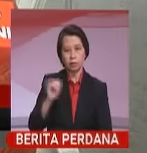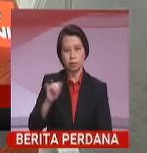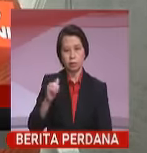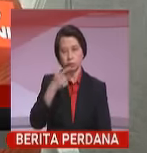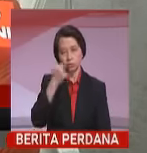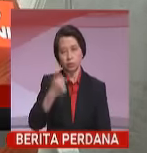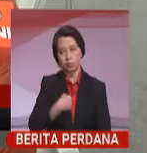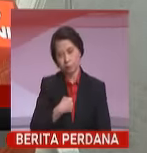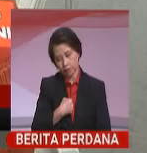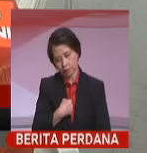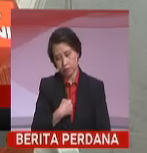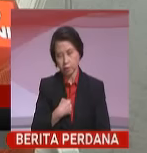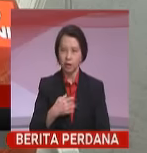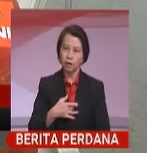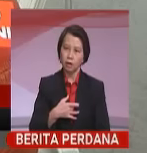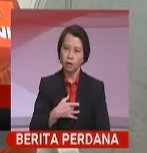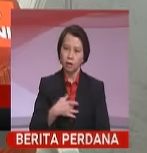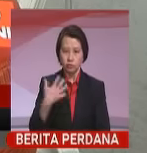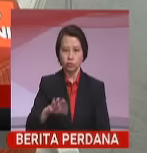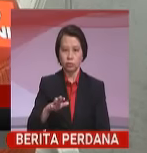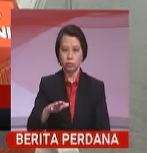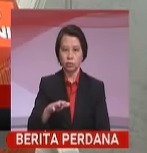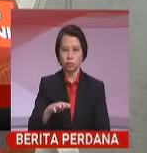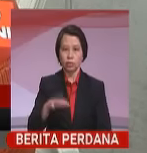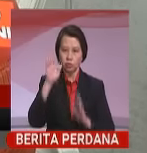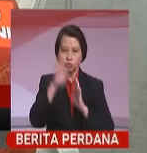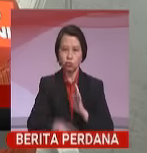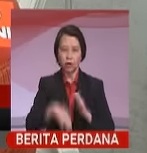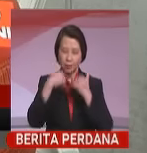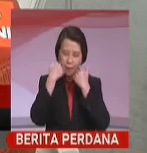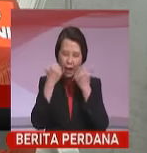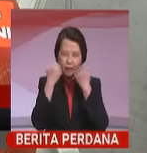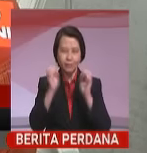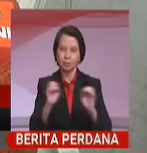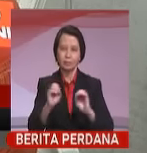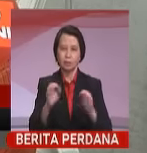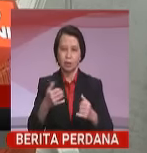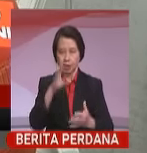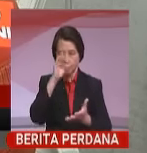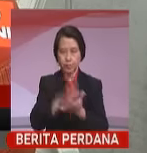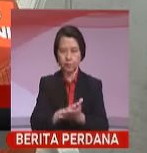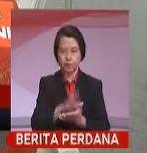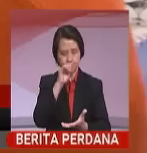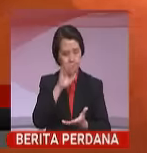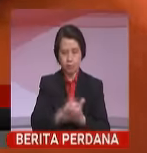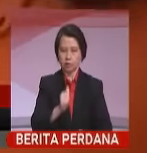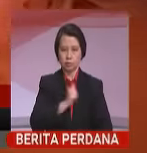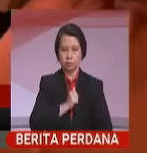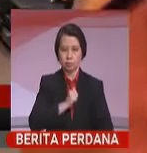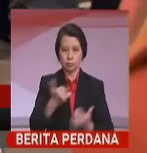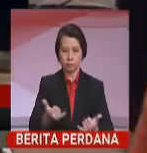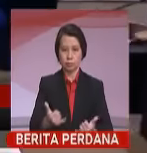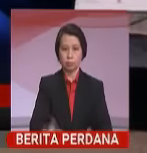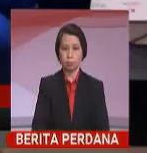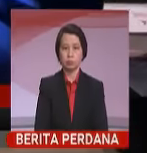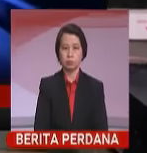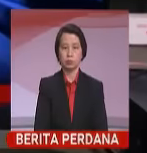Sebab saya dah kurang malu dan saya percaya dengan diri sendiri sekarang.